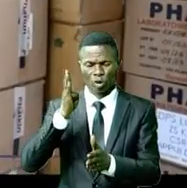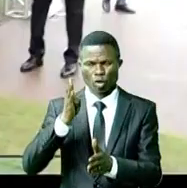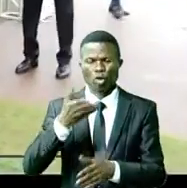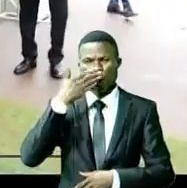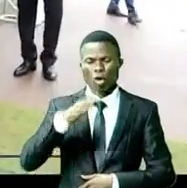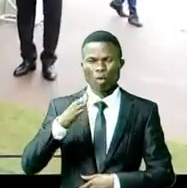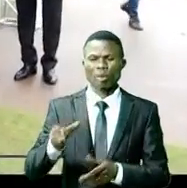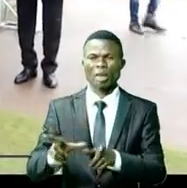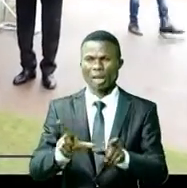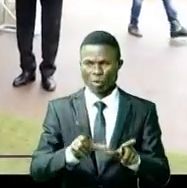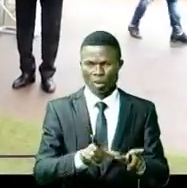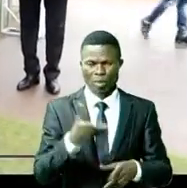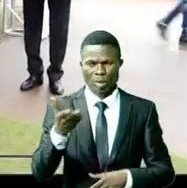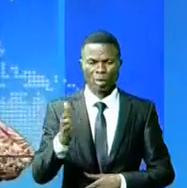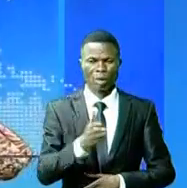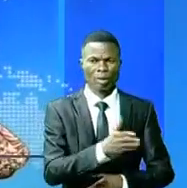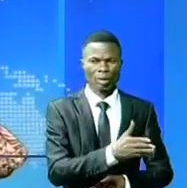Lualaba.